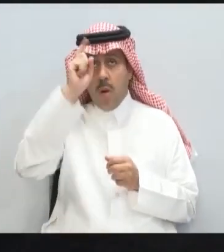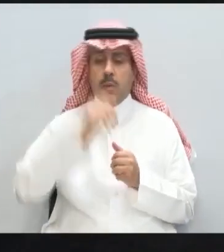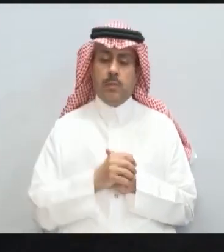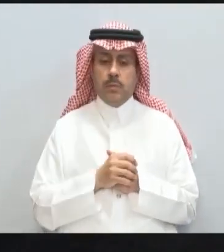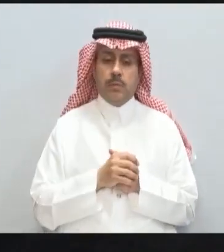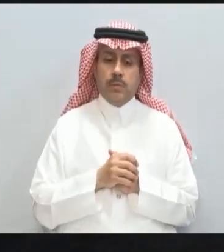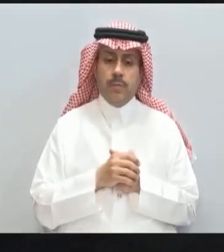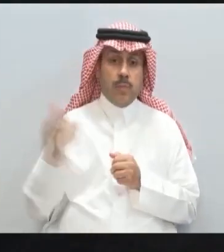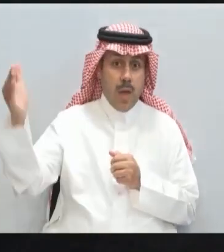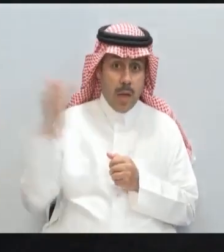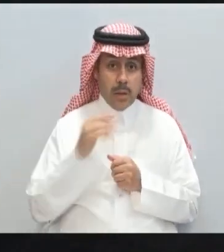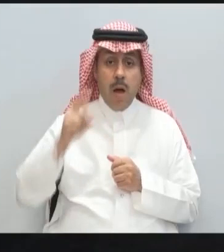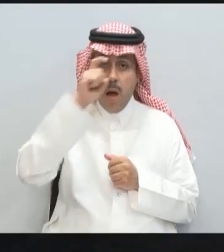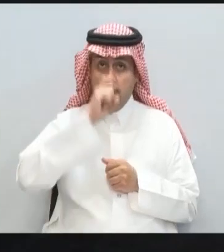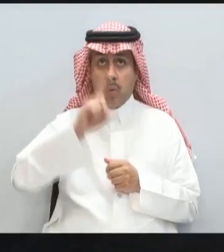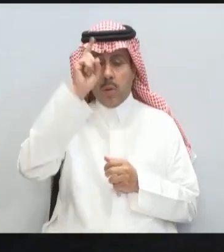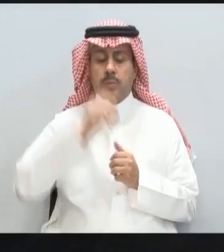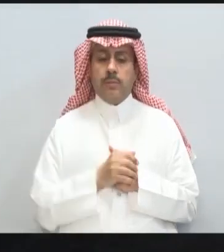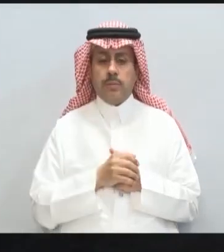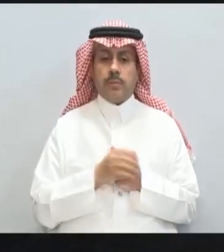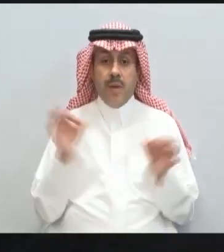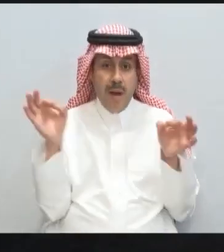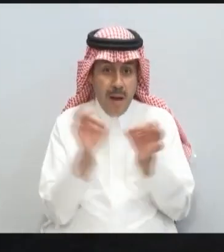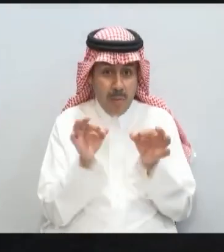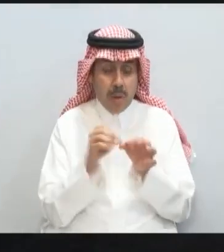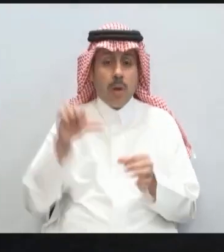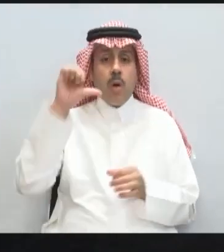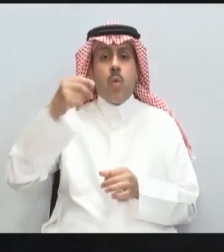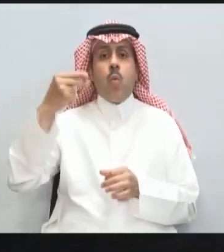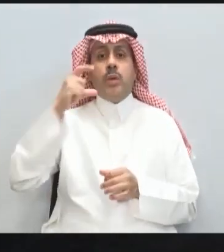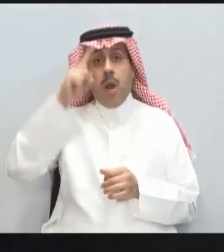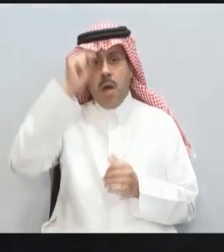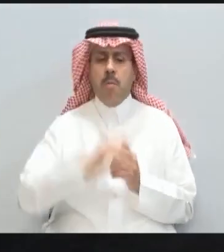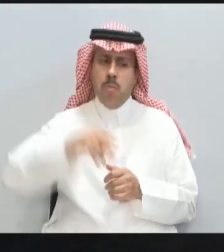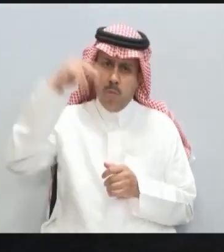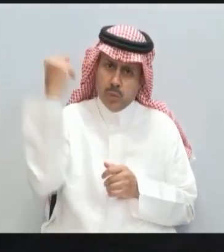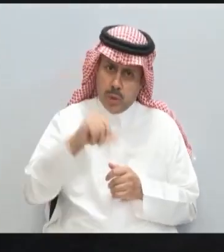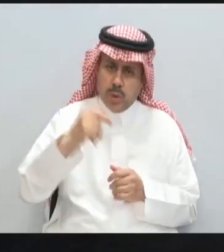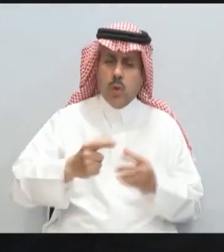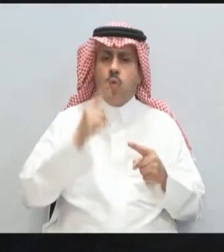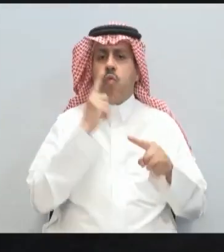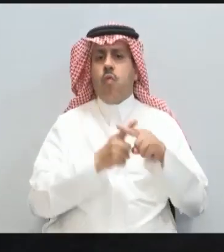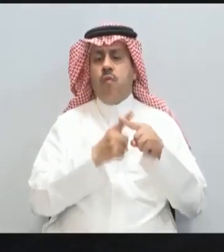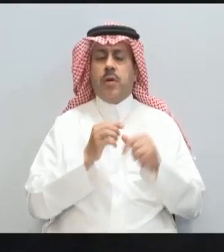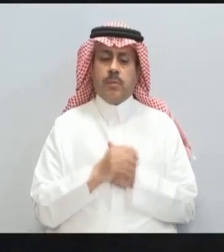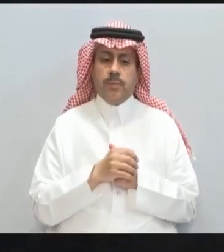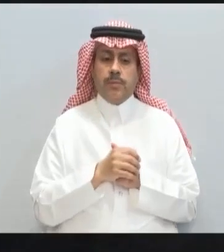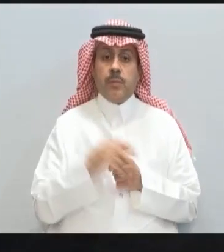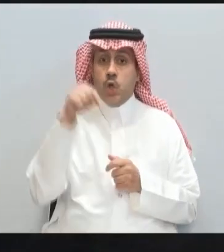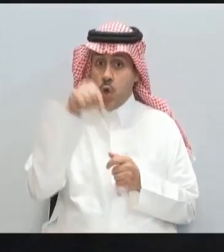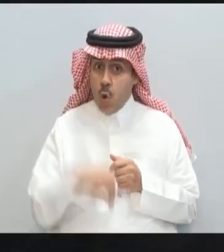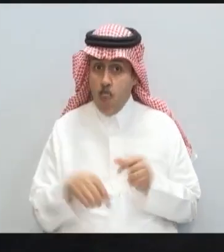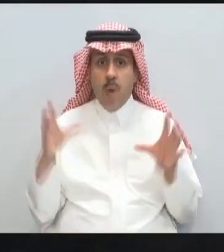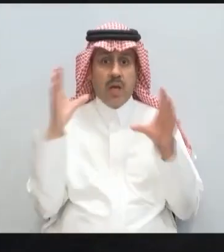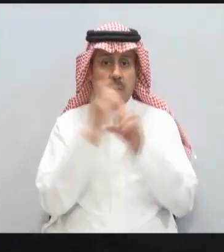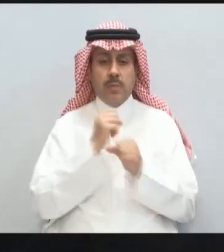الكريمه هنا المعنى قرب وعد الله ب مجازات الكافرين والمراد يوم